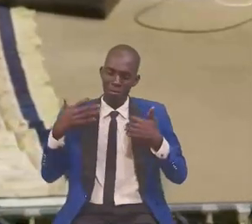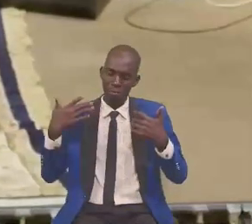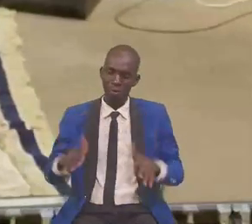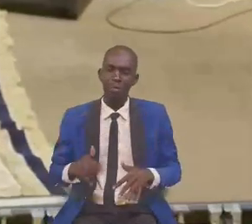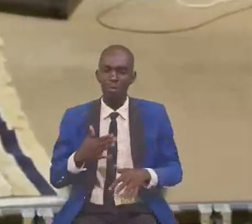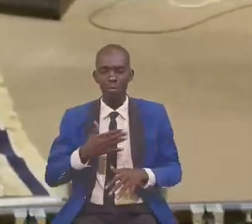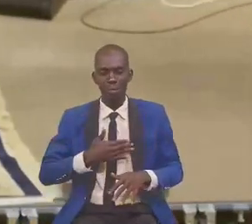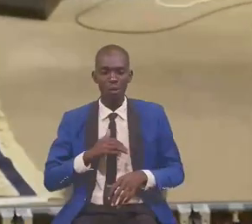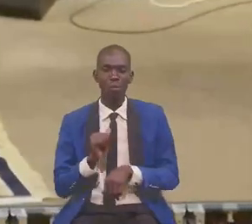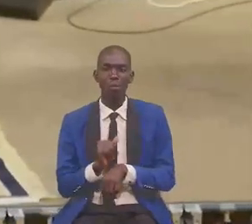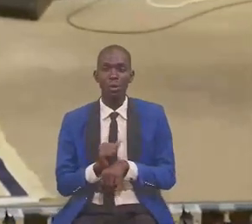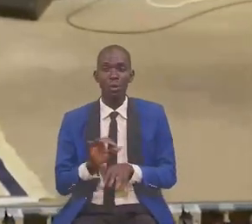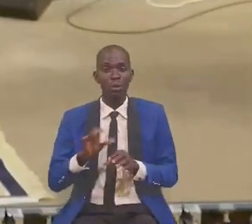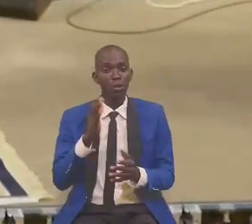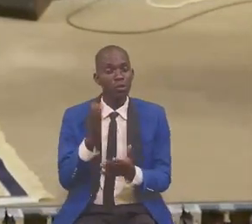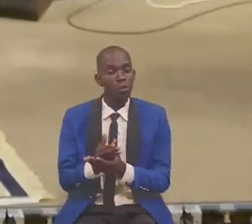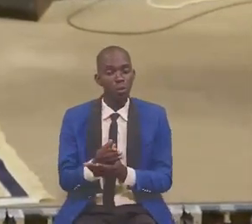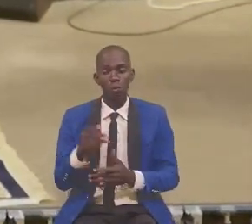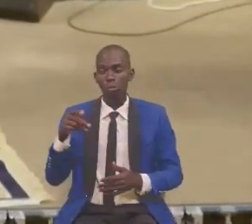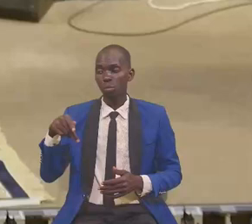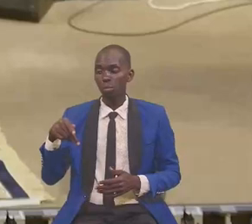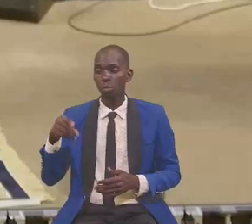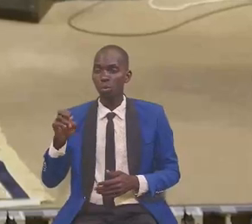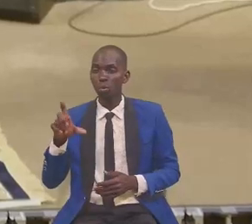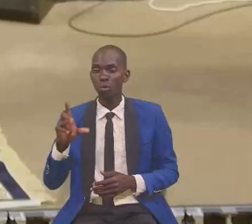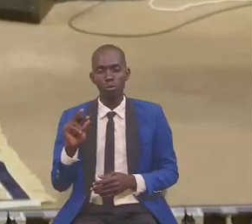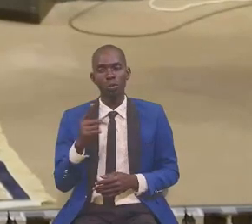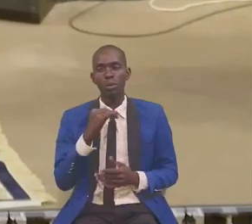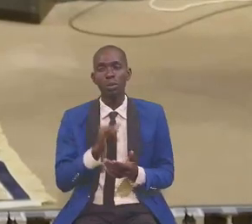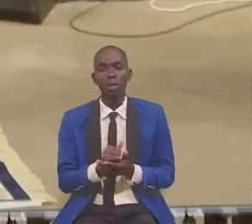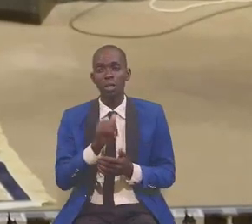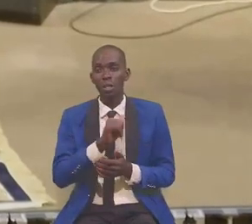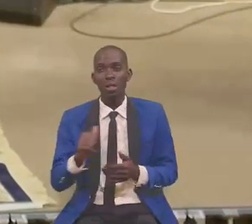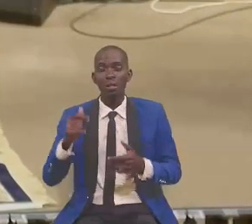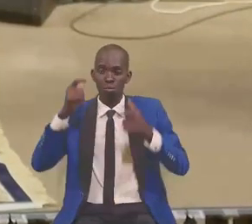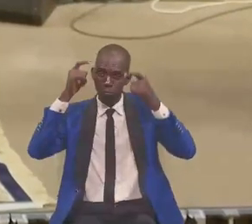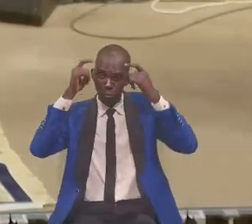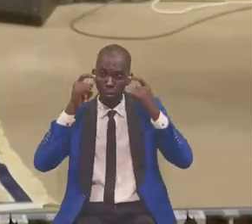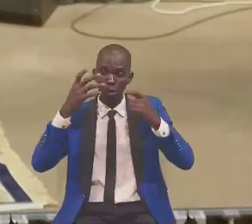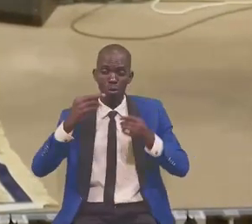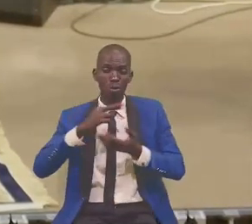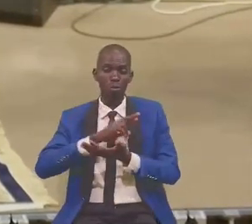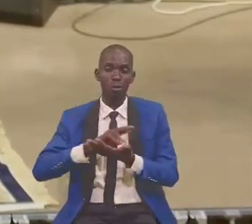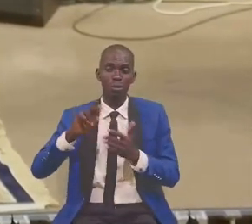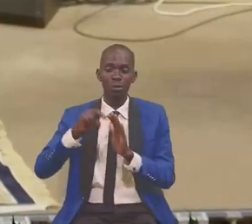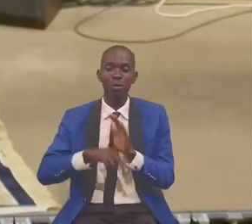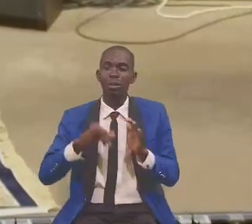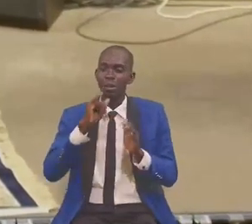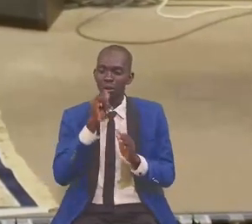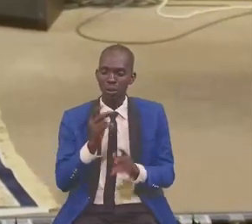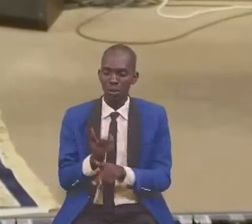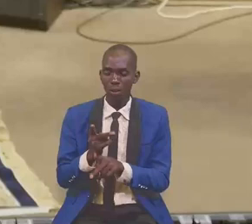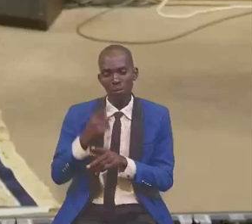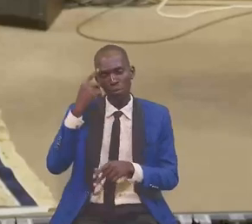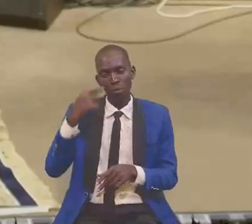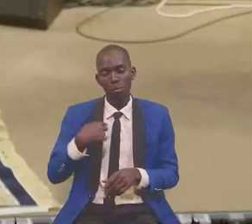Ils ne l'ont pas arrêté. Il dit maintenant, une couronne de justice, mais réservée. Ils n'ont pas